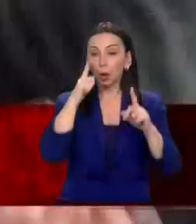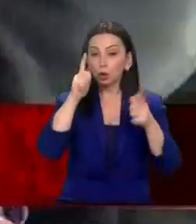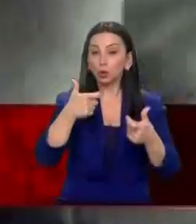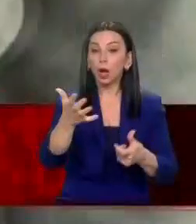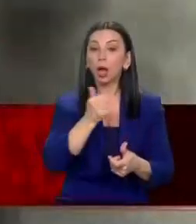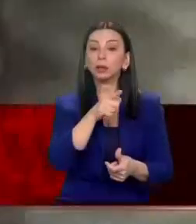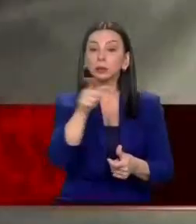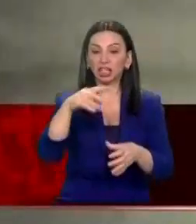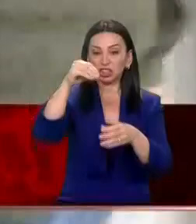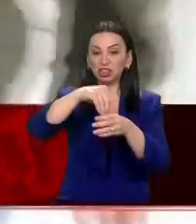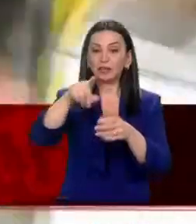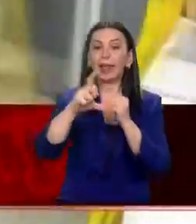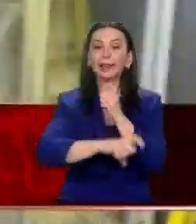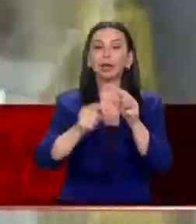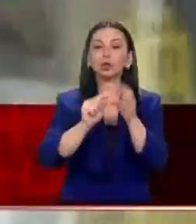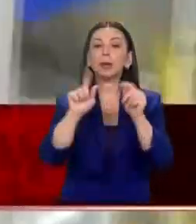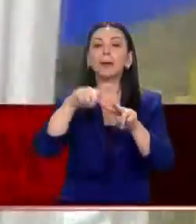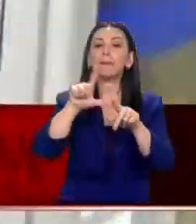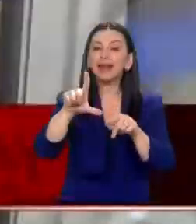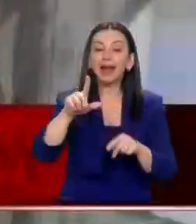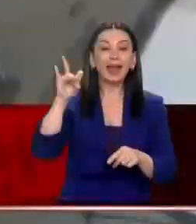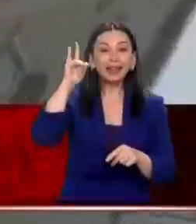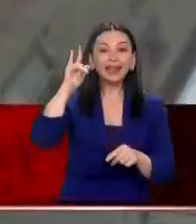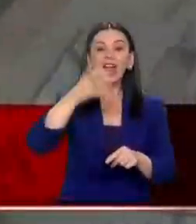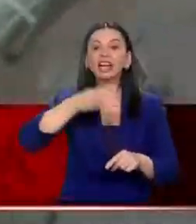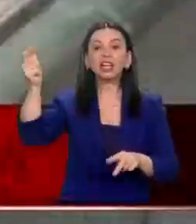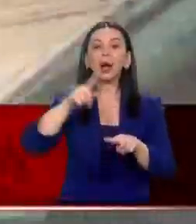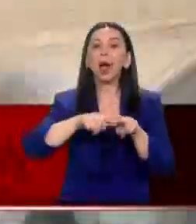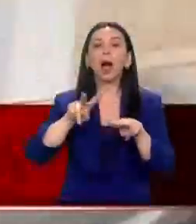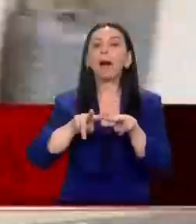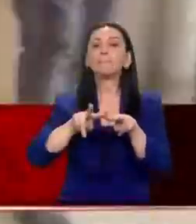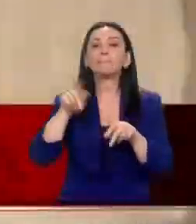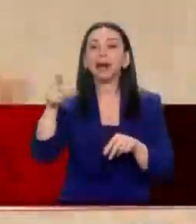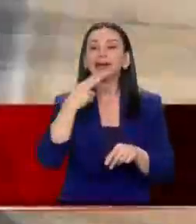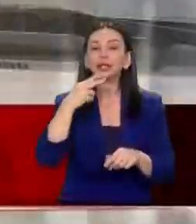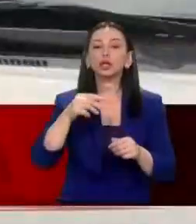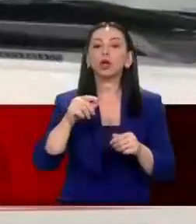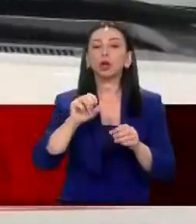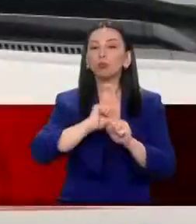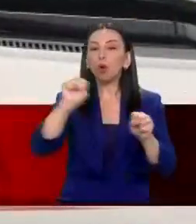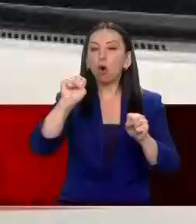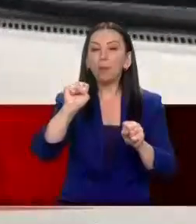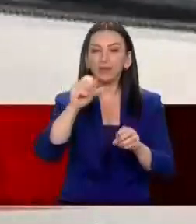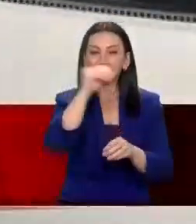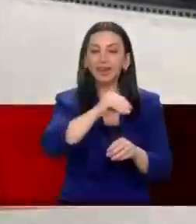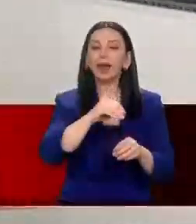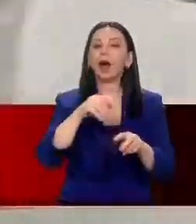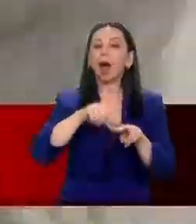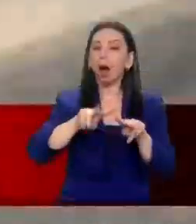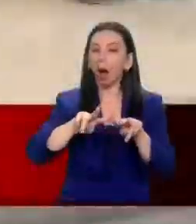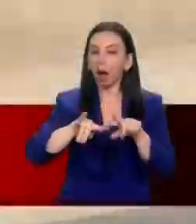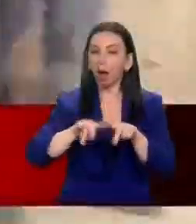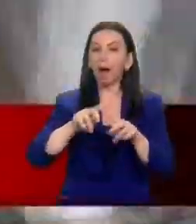Gözaltına alınanlar arasında terörist Bilal Hasan'ı Edirne'ye kaçıran Ammar Carkas, kadın bombacıyı hücre evine yerleştiren Ahmet Carkas ve